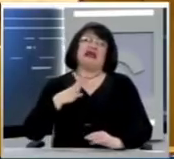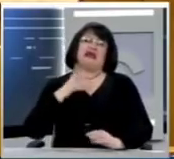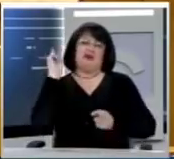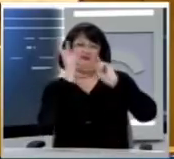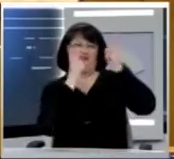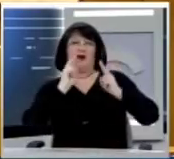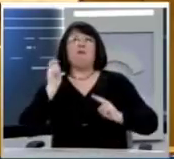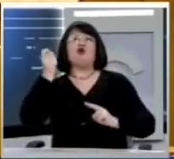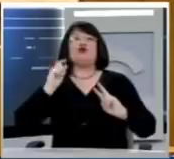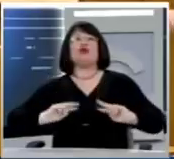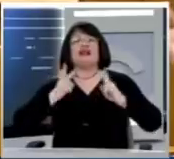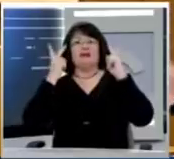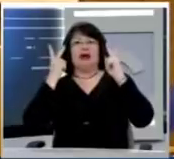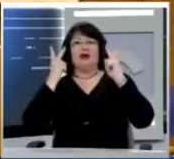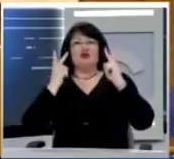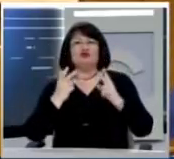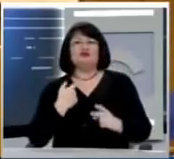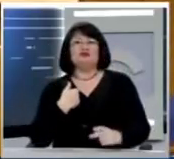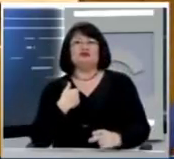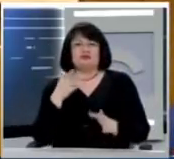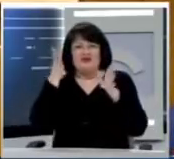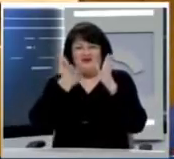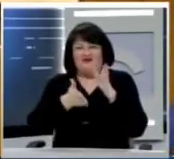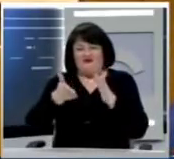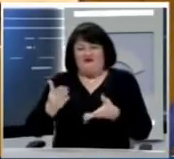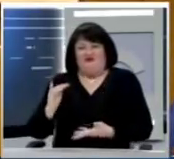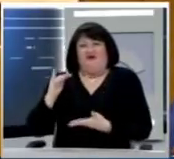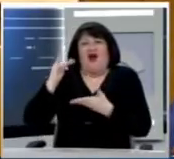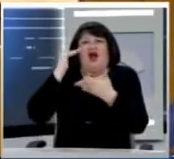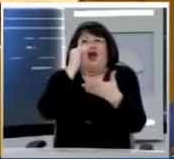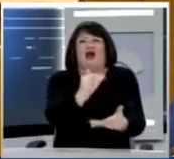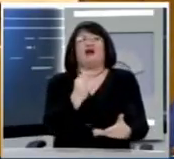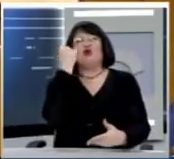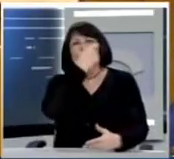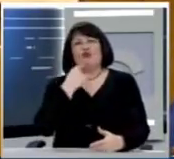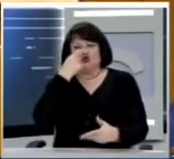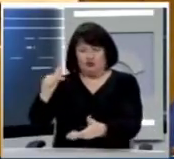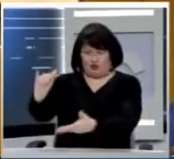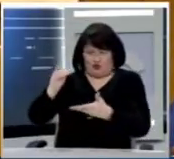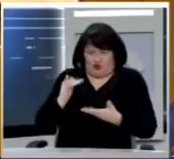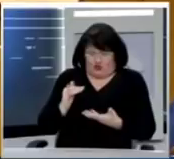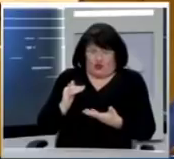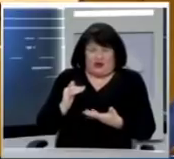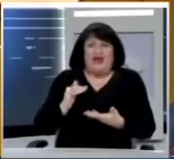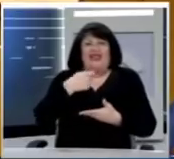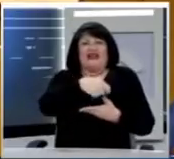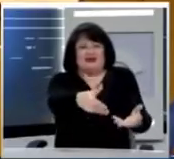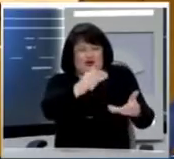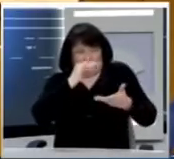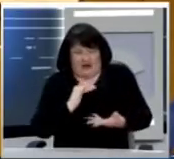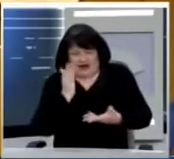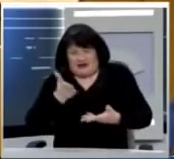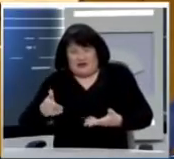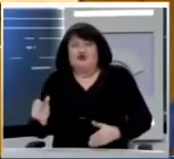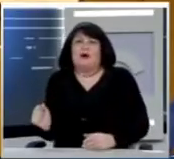αντιπάλους, δεν θα στέλναμε όλο το φάκελο με όλα τα πρόσωπα, όπως ακριβώς μας ήρθε από τη δικαιοσύνη, πίσω